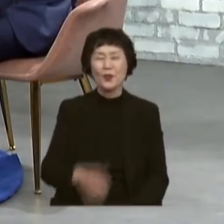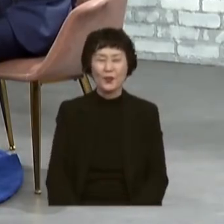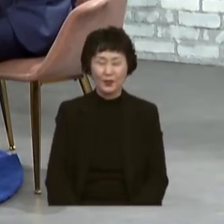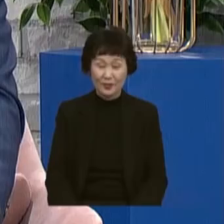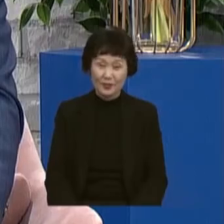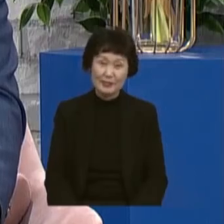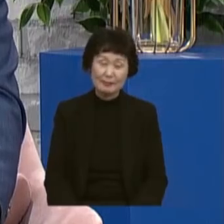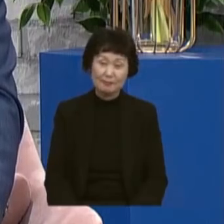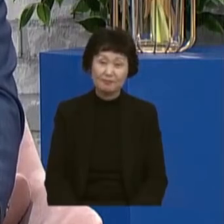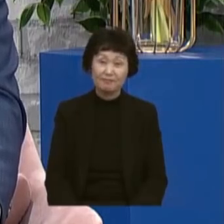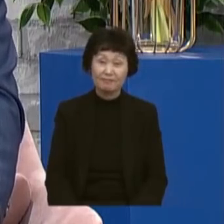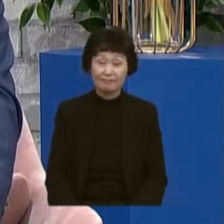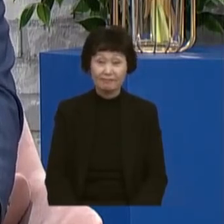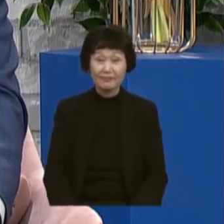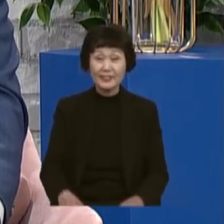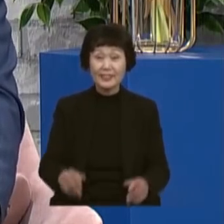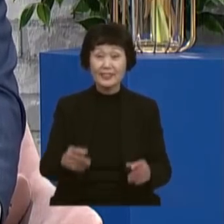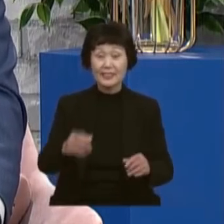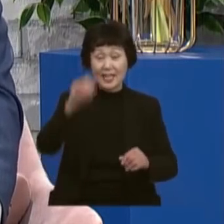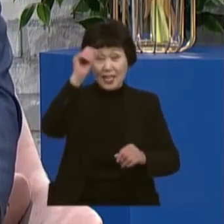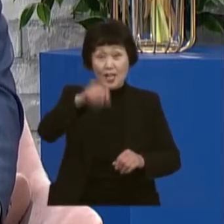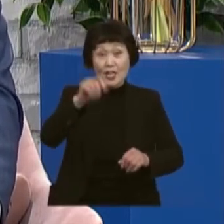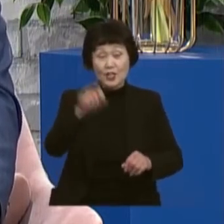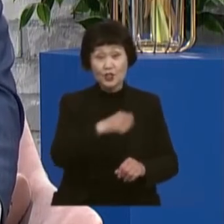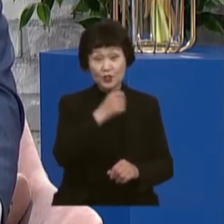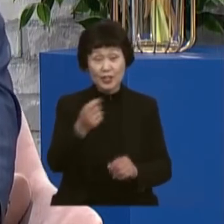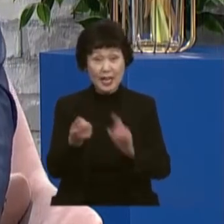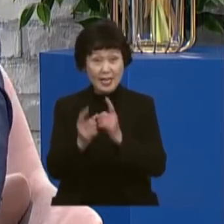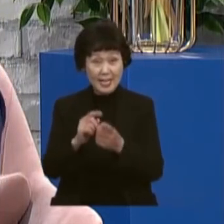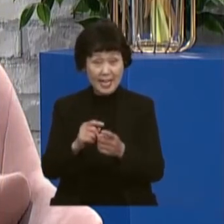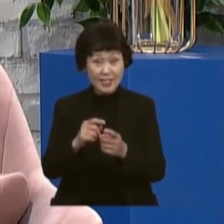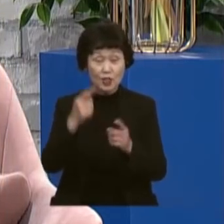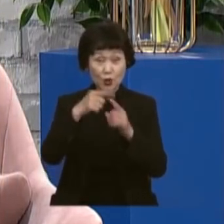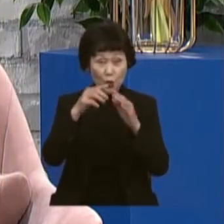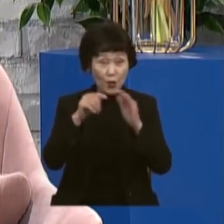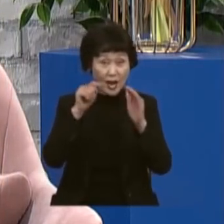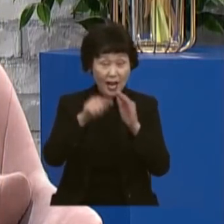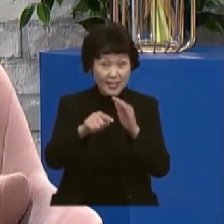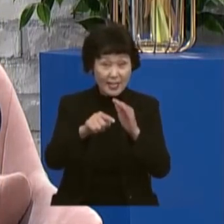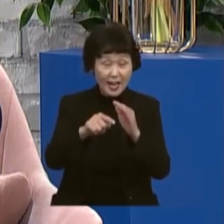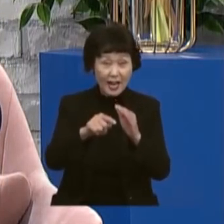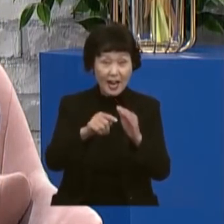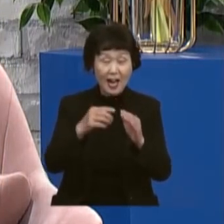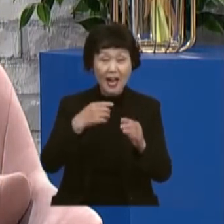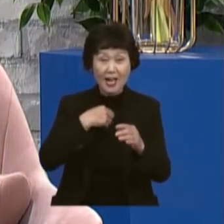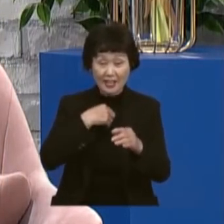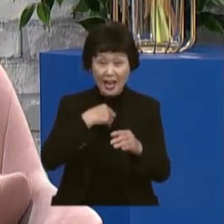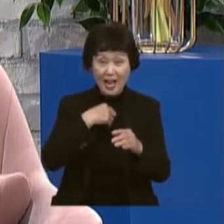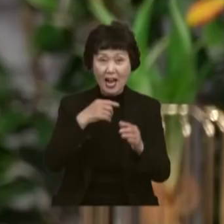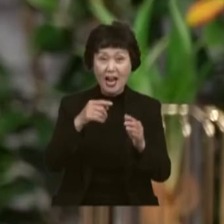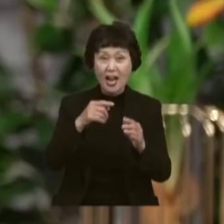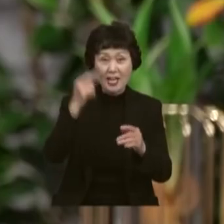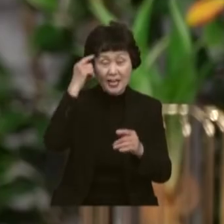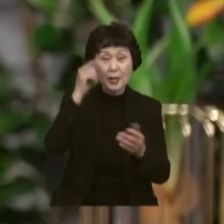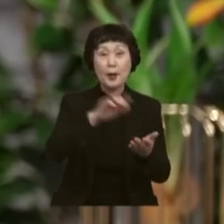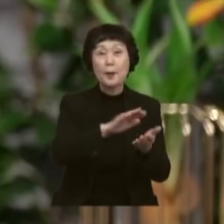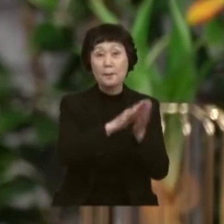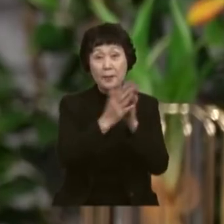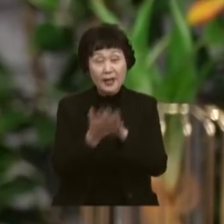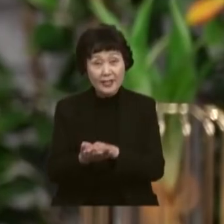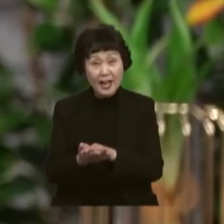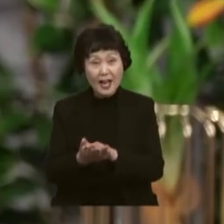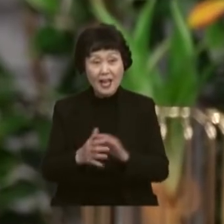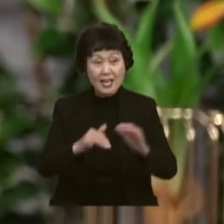개척교회 지휘자 대신 갔다가 성령 세례 받고 세상이 바뀌었잖아요. 네. 그럼 이제 유학 포기했어요. 그렇죠. 그다음에 내